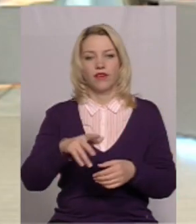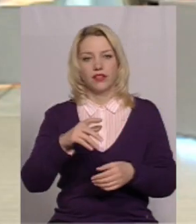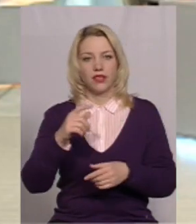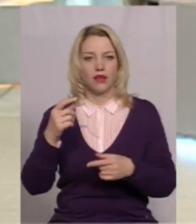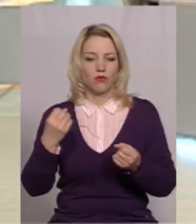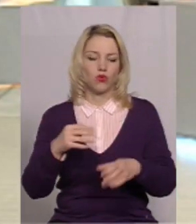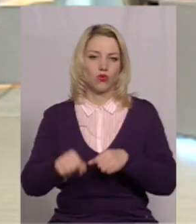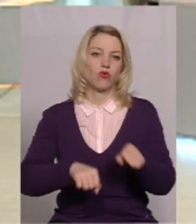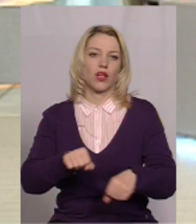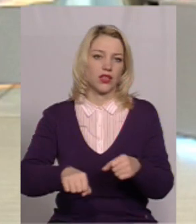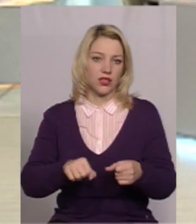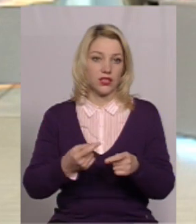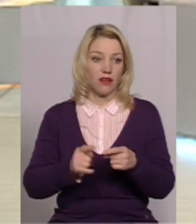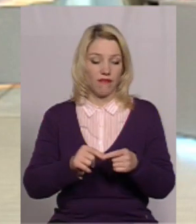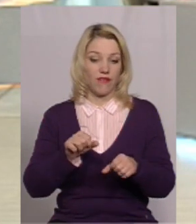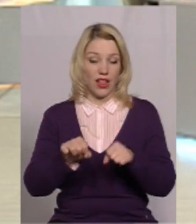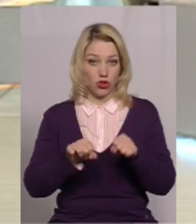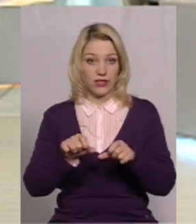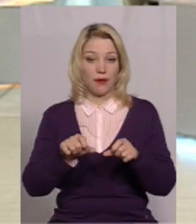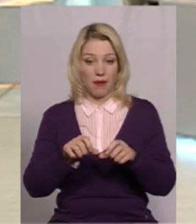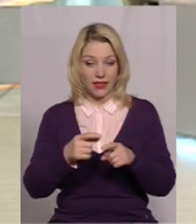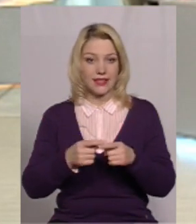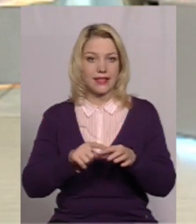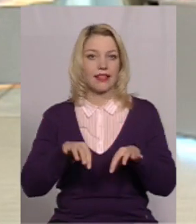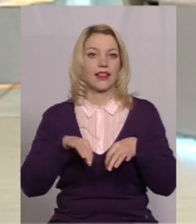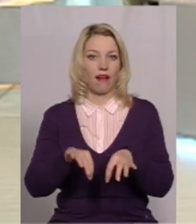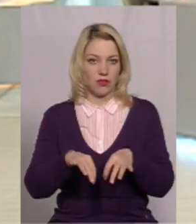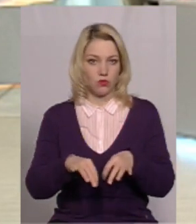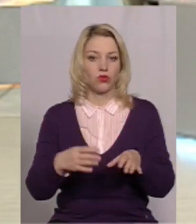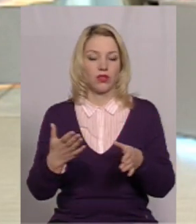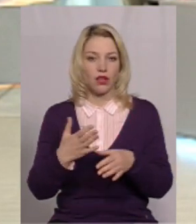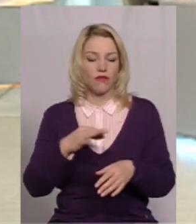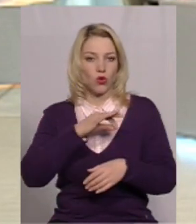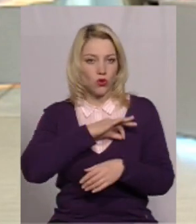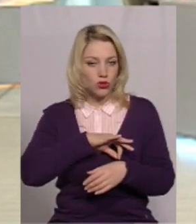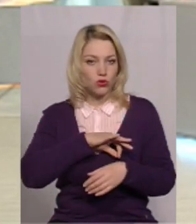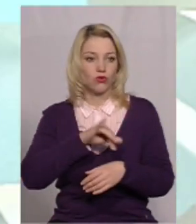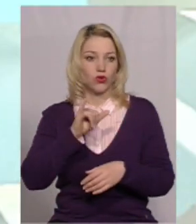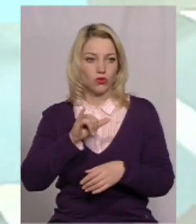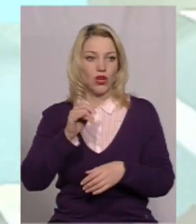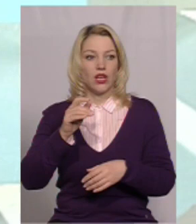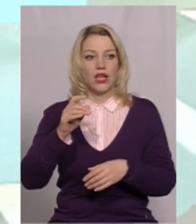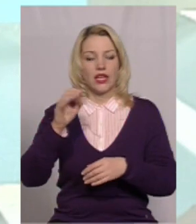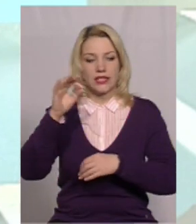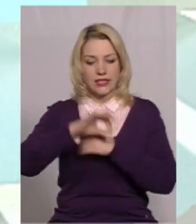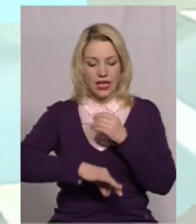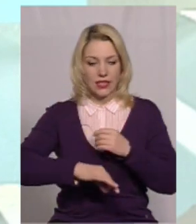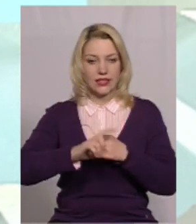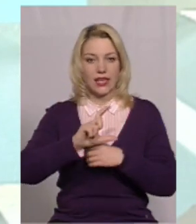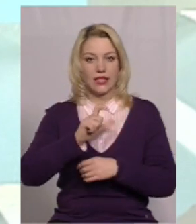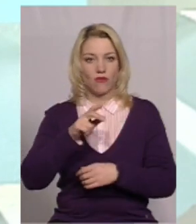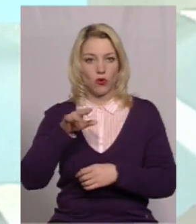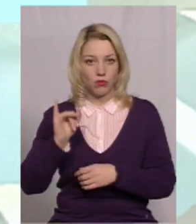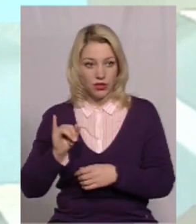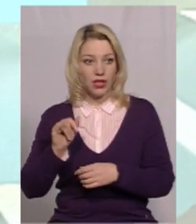покататися. Велосипед – це повноцінний транспорт, який повноцінно використовується в країнах Західної Європи